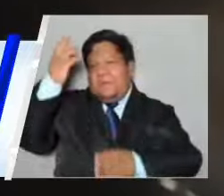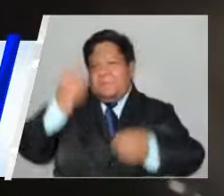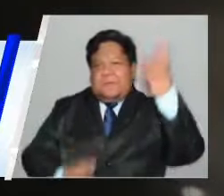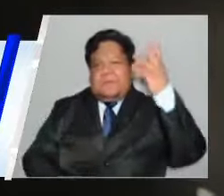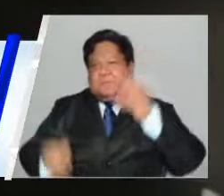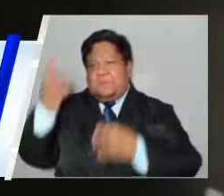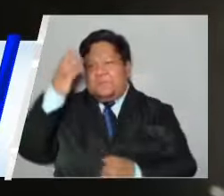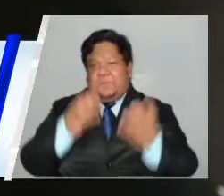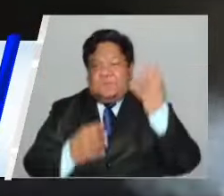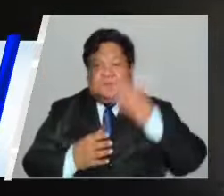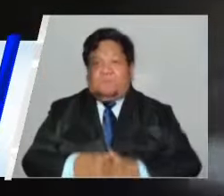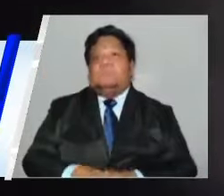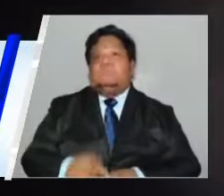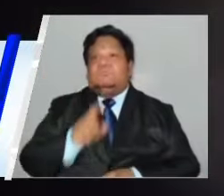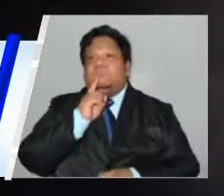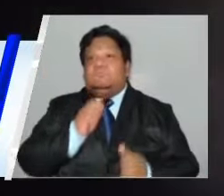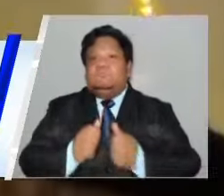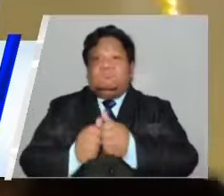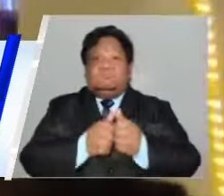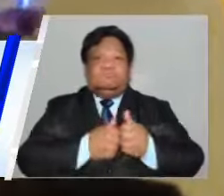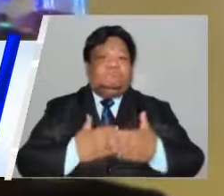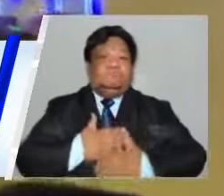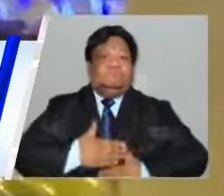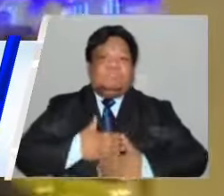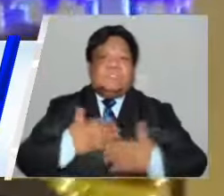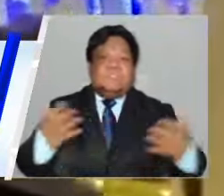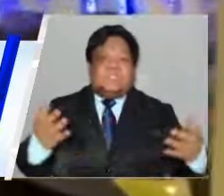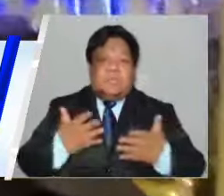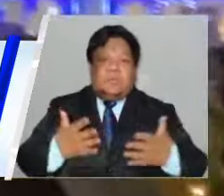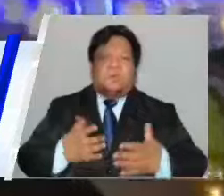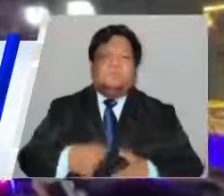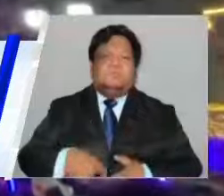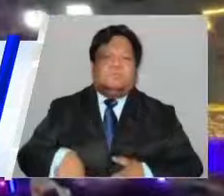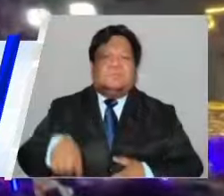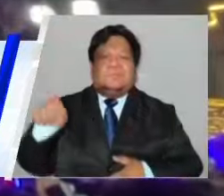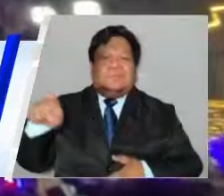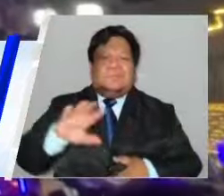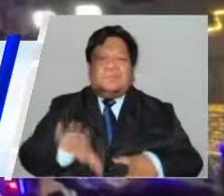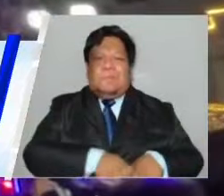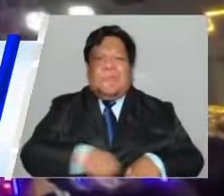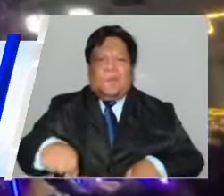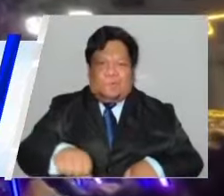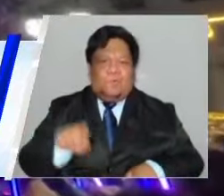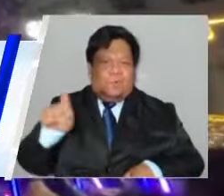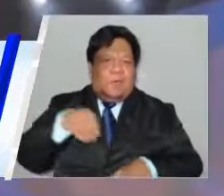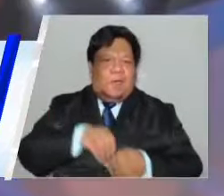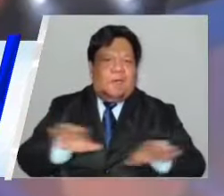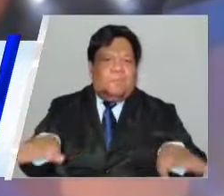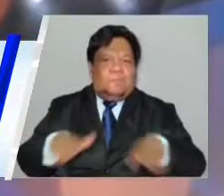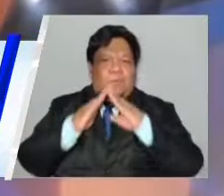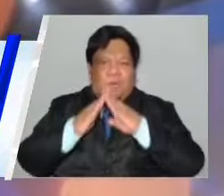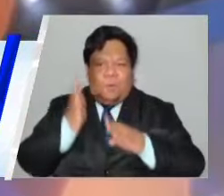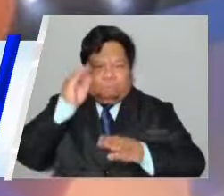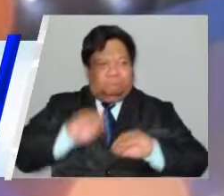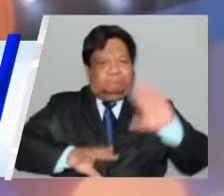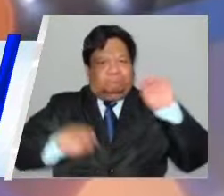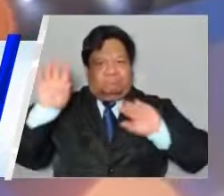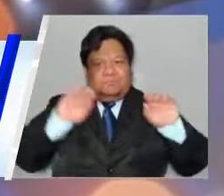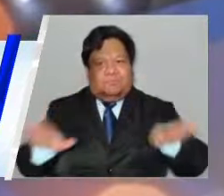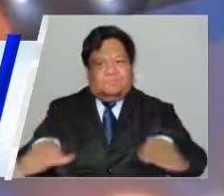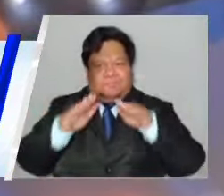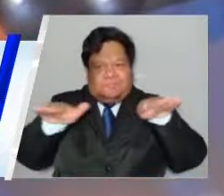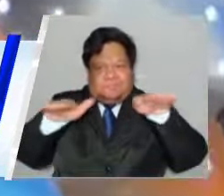Sama-sama namang nagsaya mga taga Tabaco City sa Albay sa pagpapailaw sa Out of This World Christmas display sa kanilang lungsod. Cosmic Christmas ang